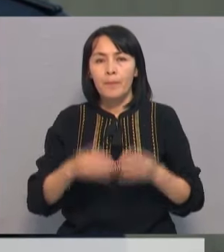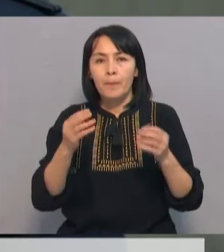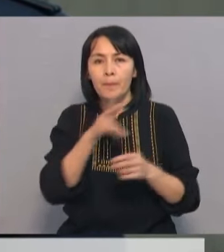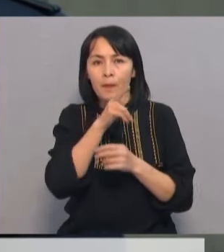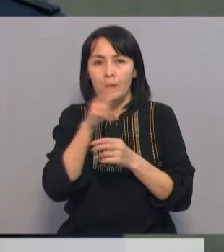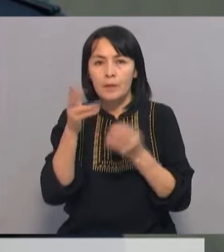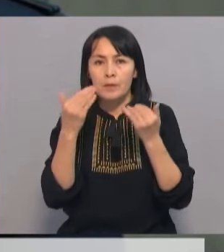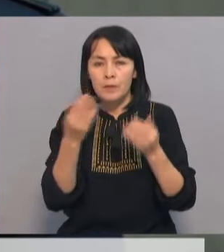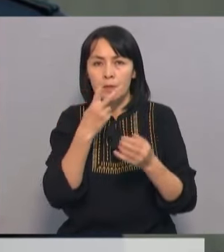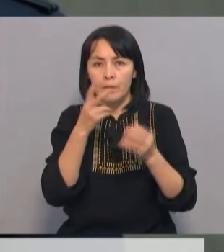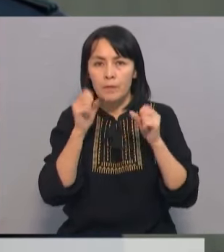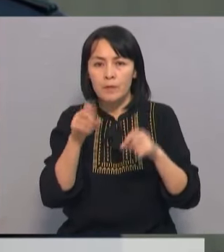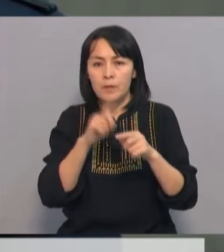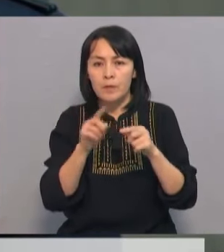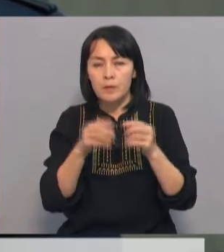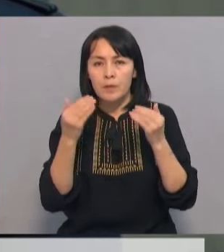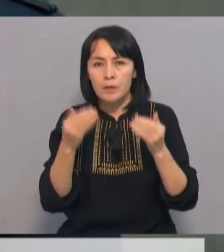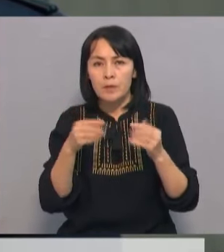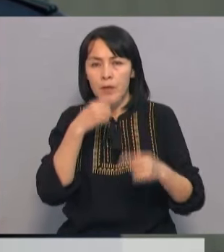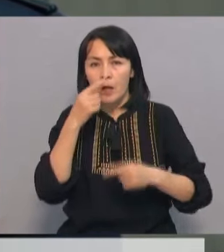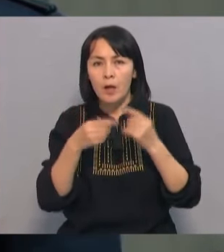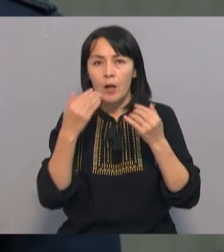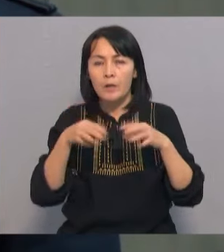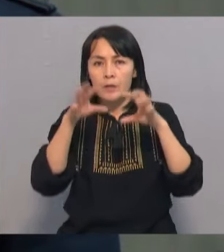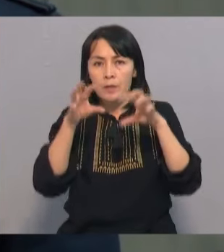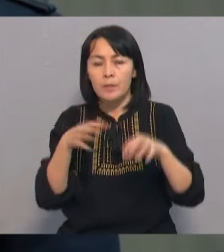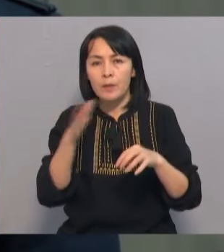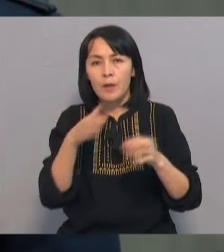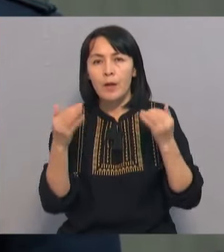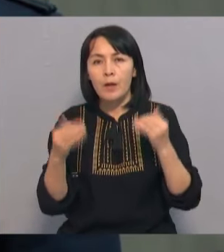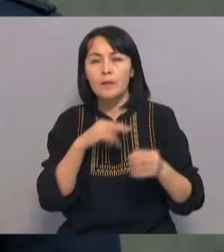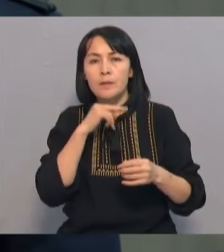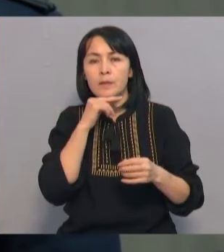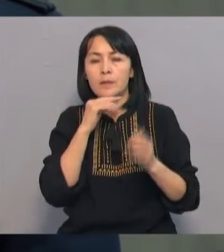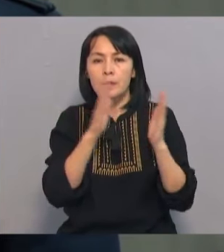Видеонаблюдение ЦОУ позволяют оперативно реагировать на предупреждения правонарушений,